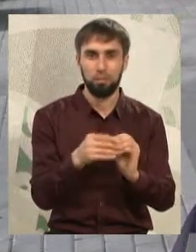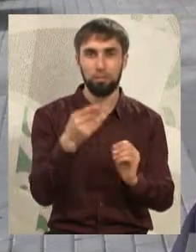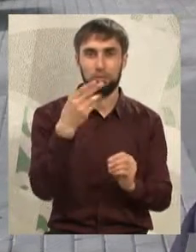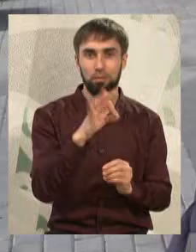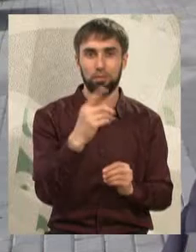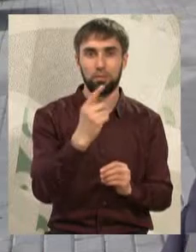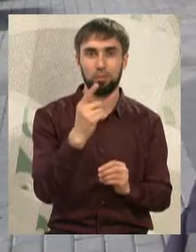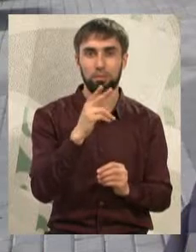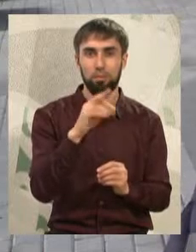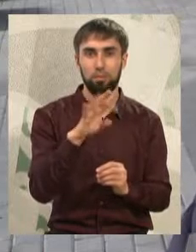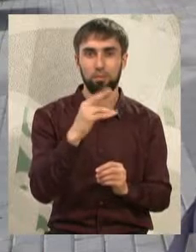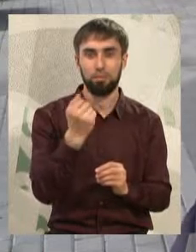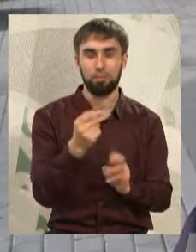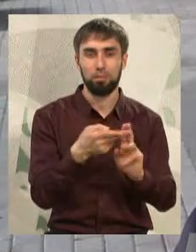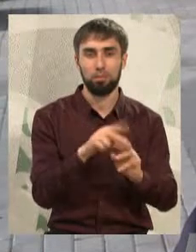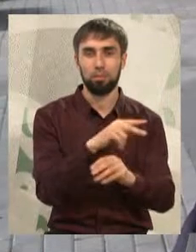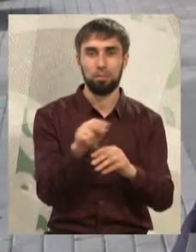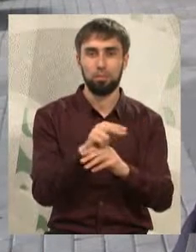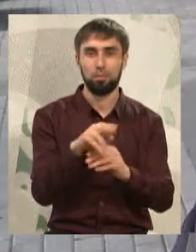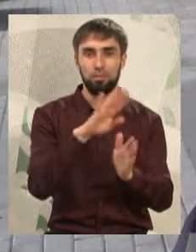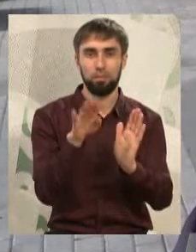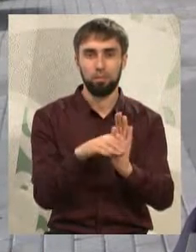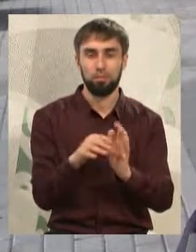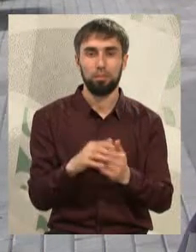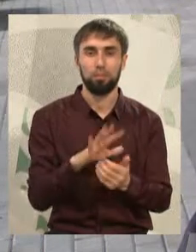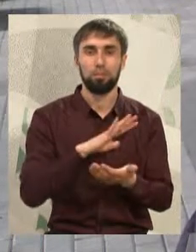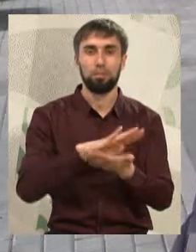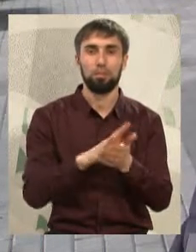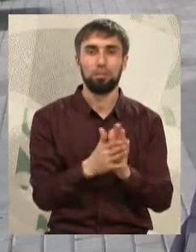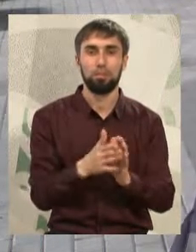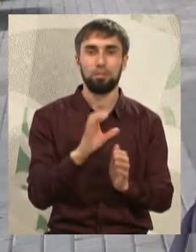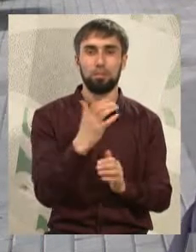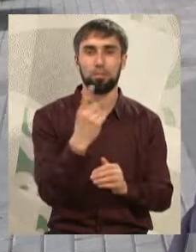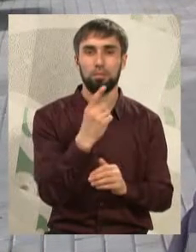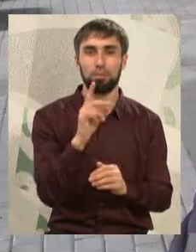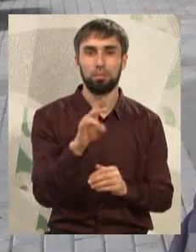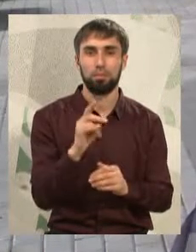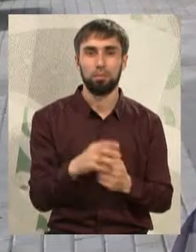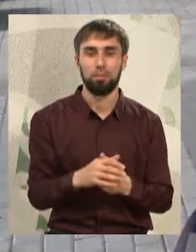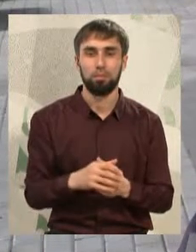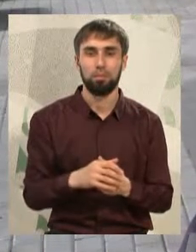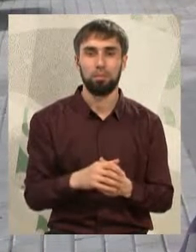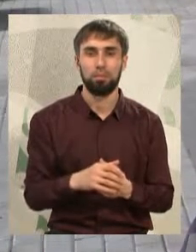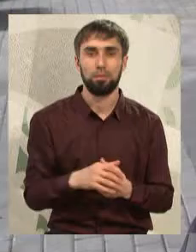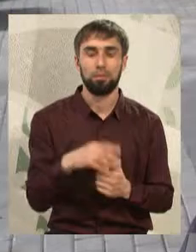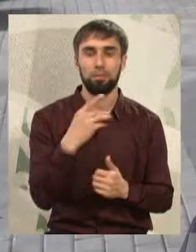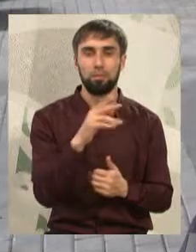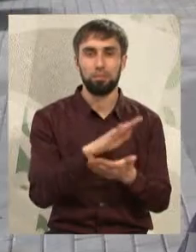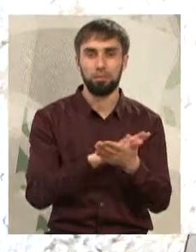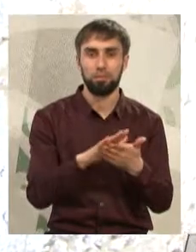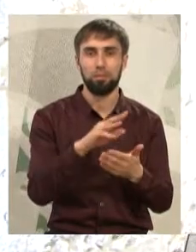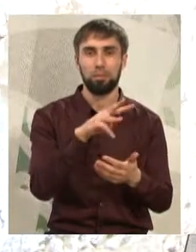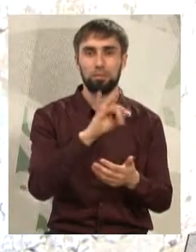первого колодца они обслуживают подвалы. Решение такое. С 1 ноября это было. Значит, компания «Чистый